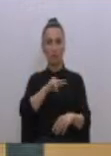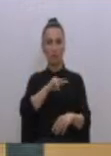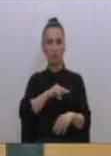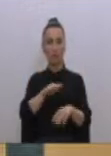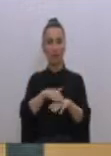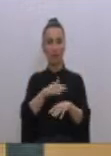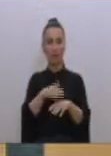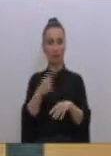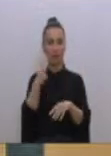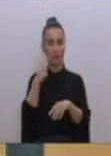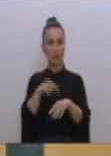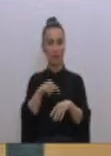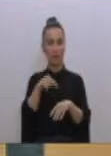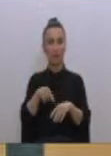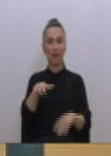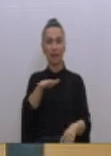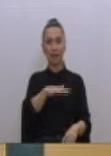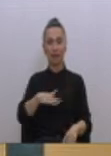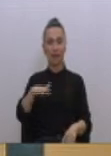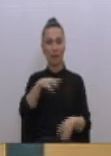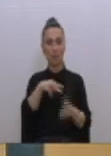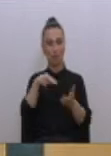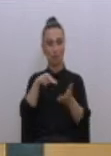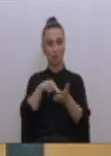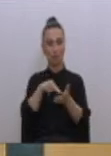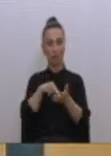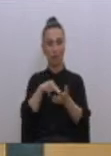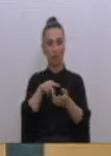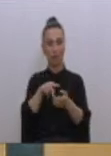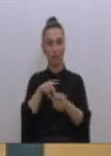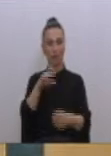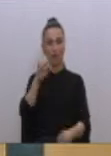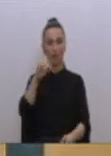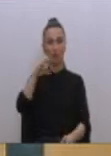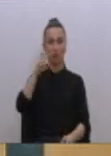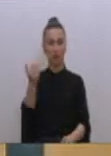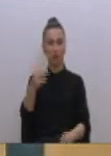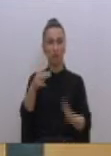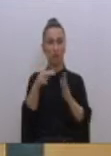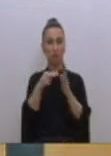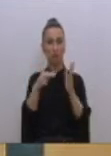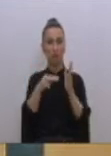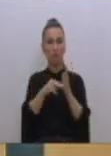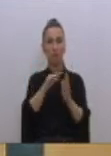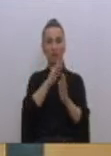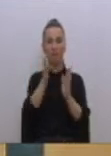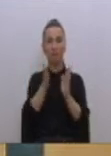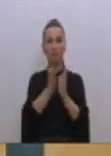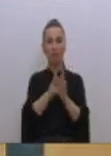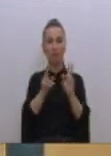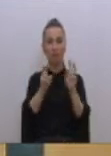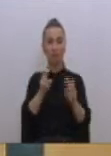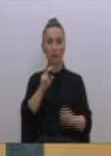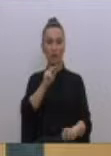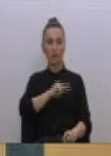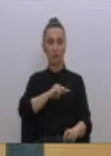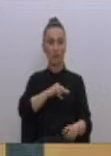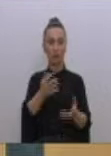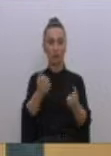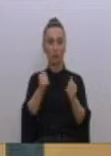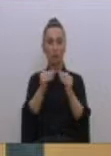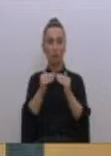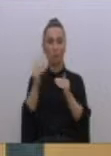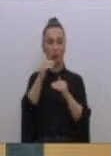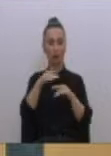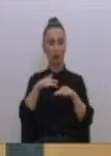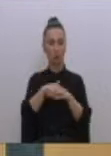კეთილ ინდიცირების გარემოს შეფასება. ინტოსაინტ ის მეთოდოლოგიის ყველა კომპონენტში სამსახურმა მიიღო უმაღლესი